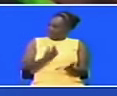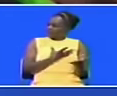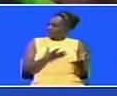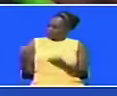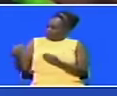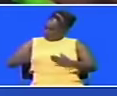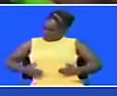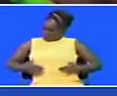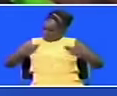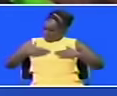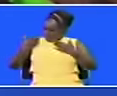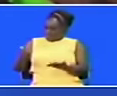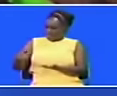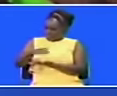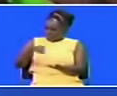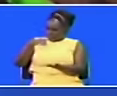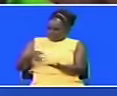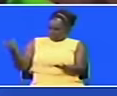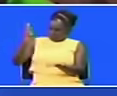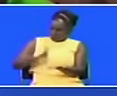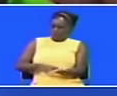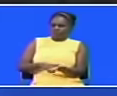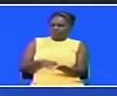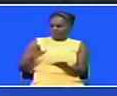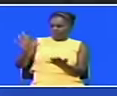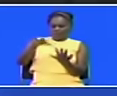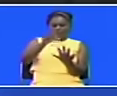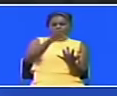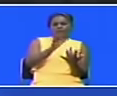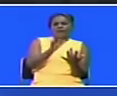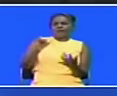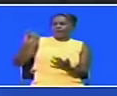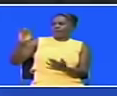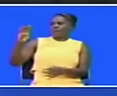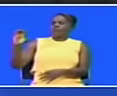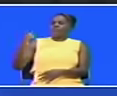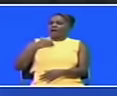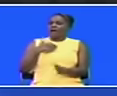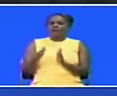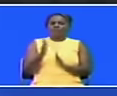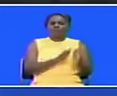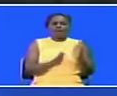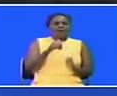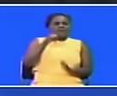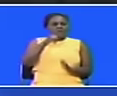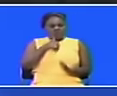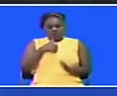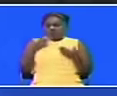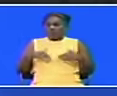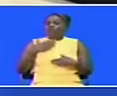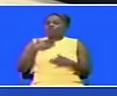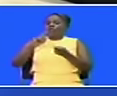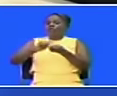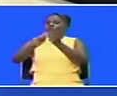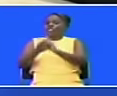physically at the registration center of their choice. Tume hiyo hata hivyo imeweka mikakati mpya kwa wanaopania kubadilisha vituo